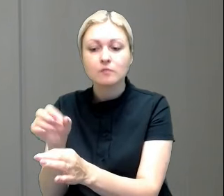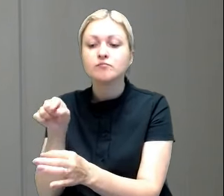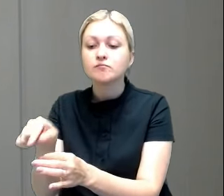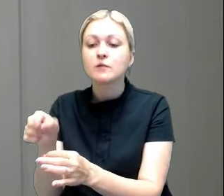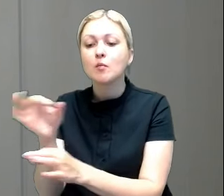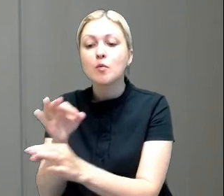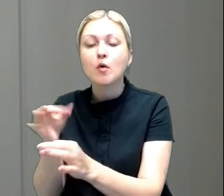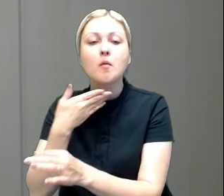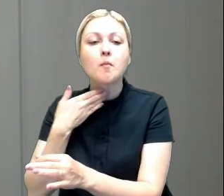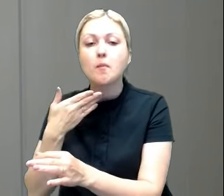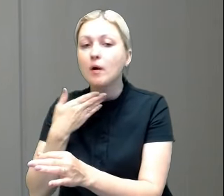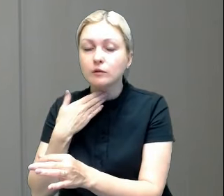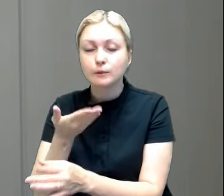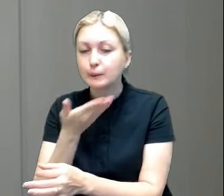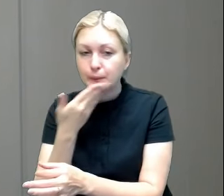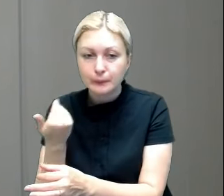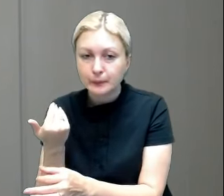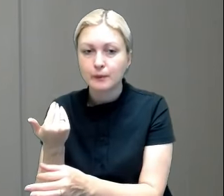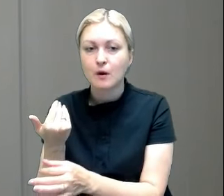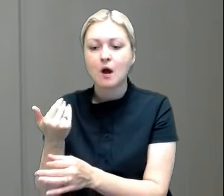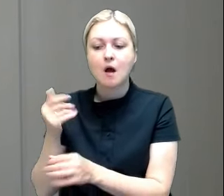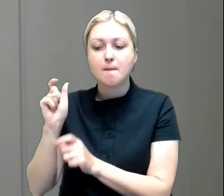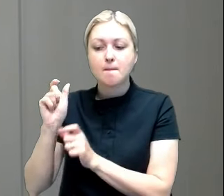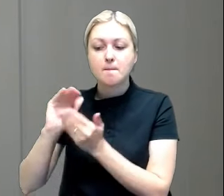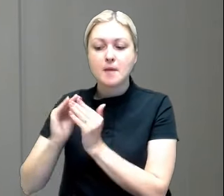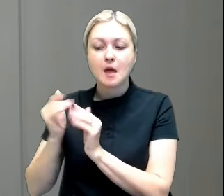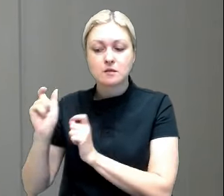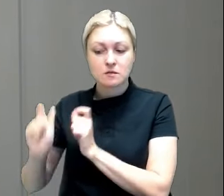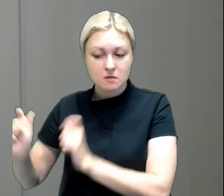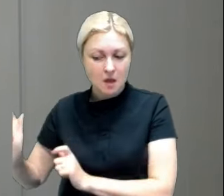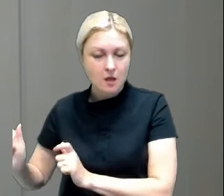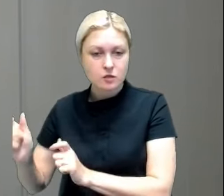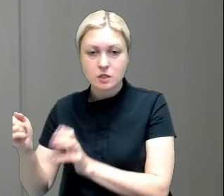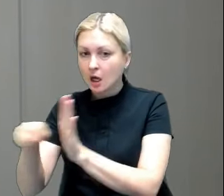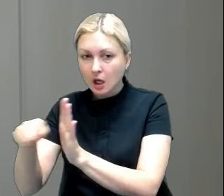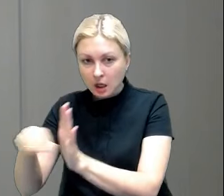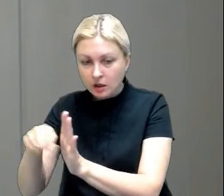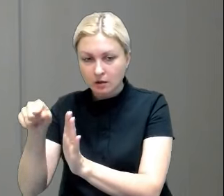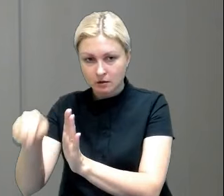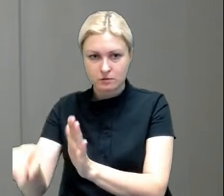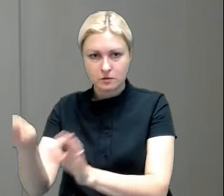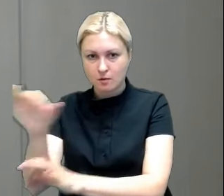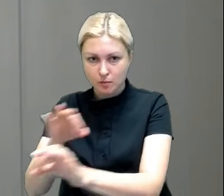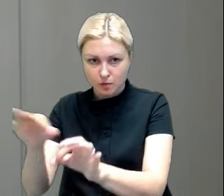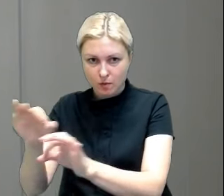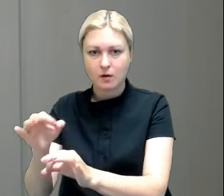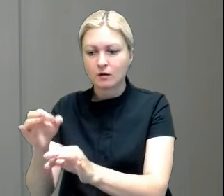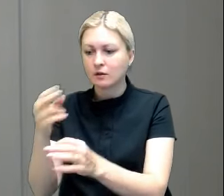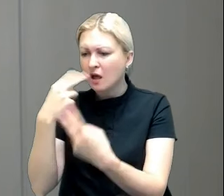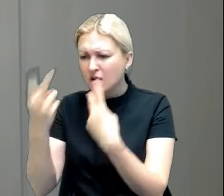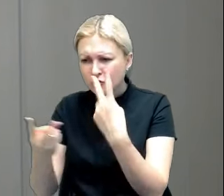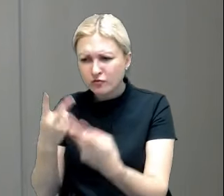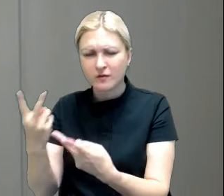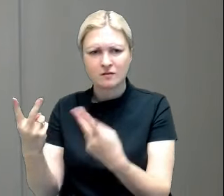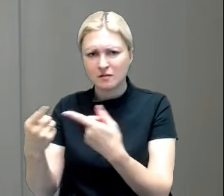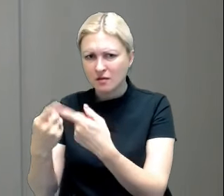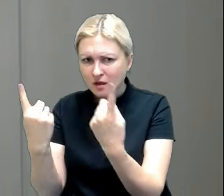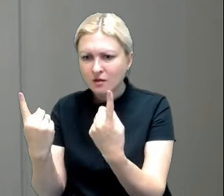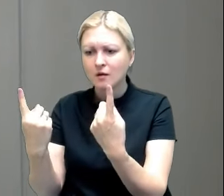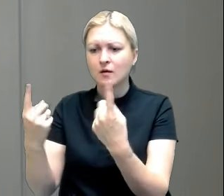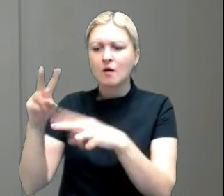balsų penė mažiausiai miestiečių simpatijų ir gavo daugiausiai kritikos dėl tiek dėl savo išvaizdos tiek dėl urbanistinių